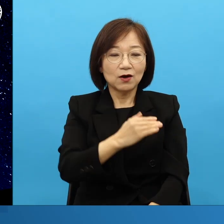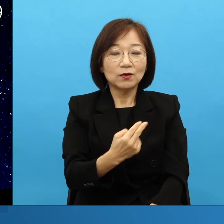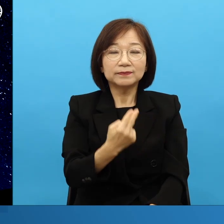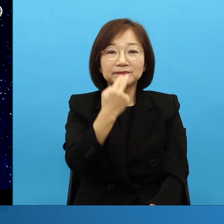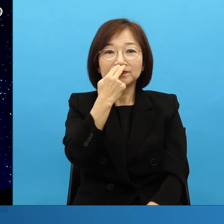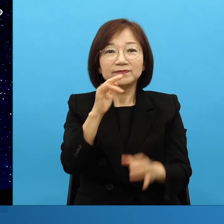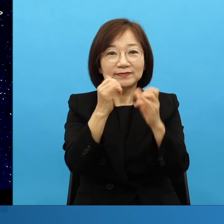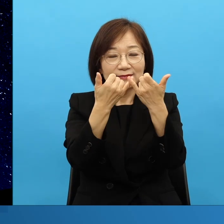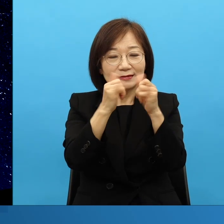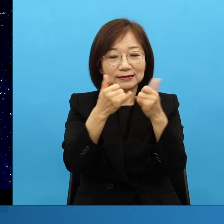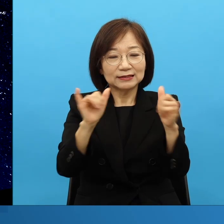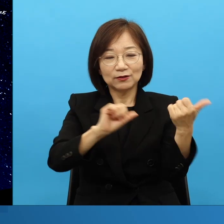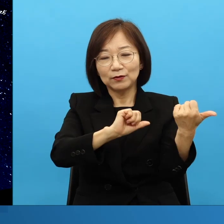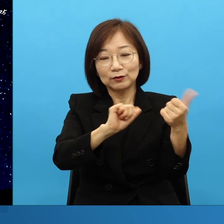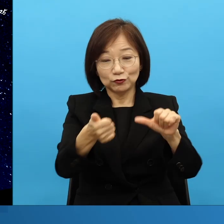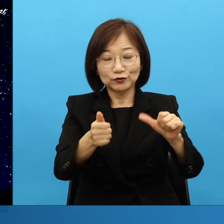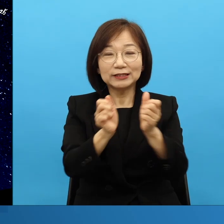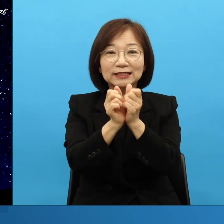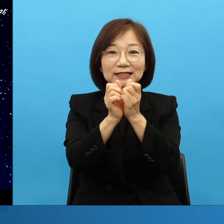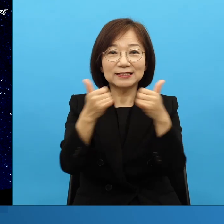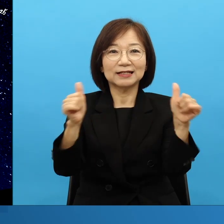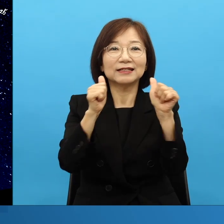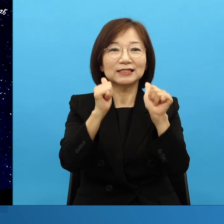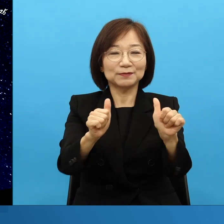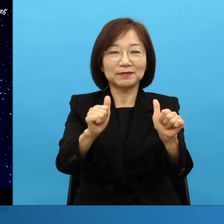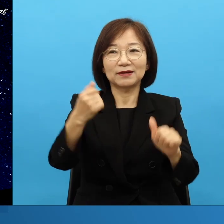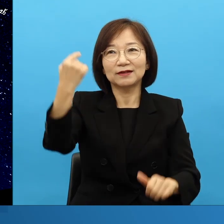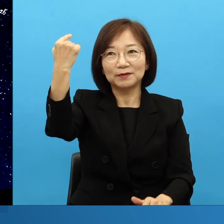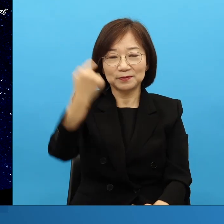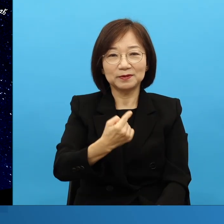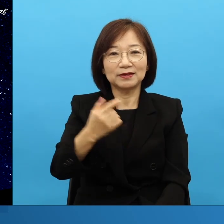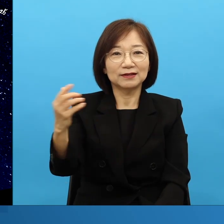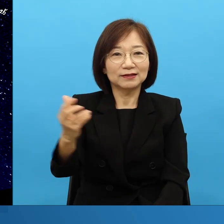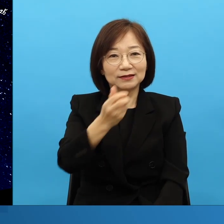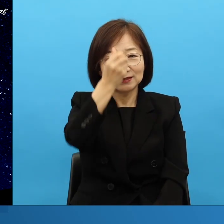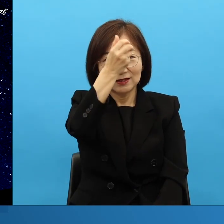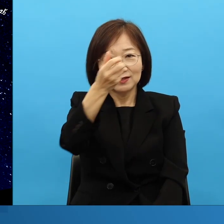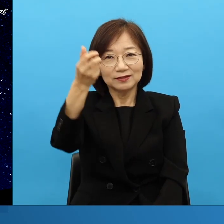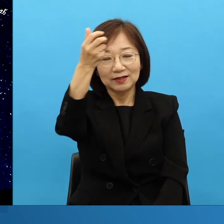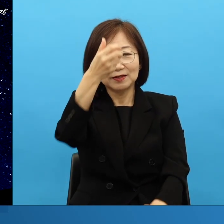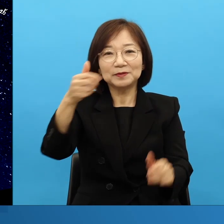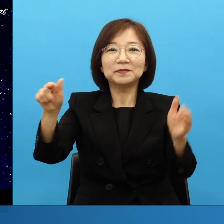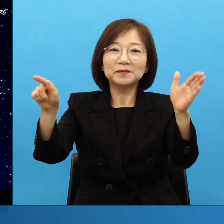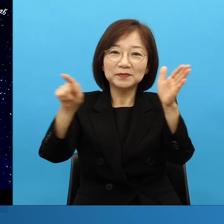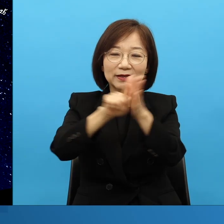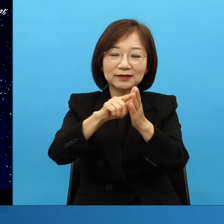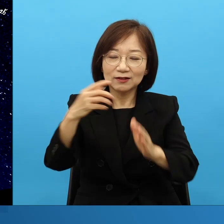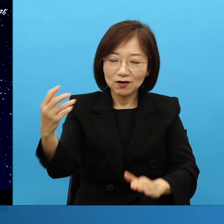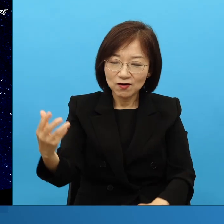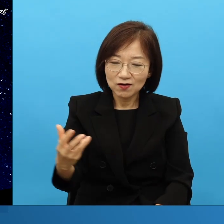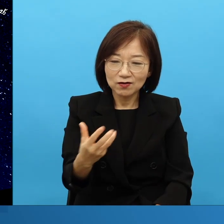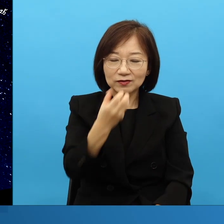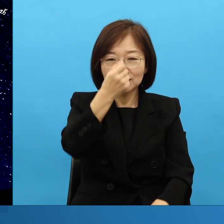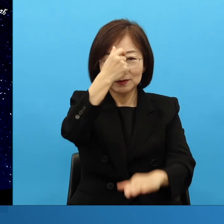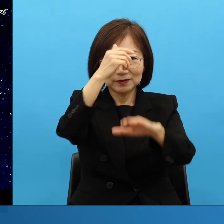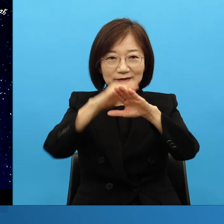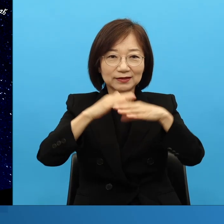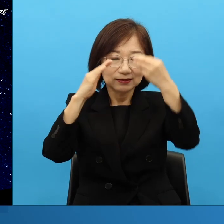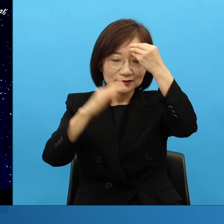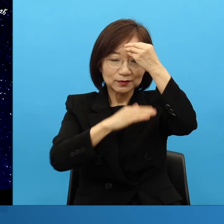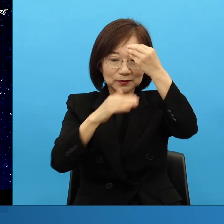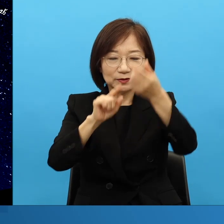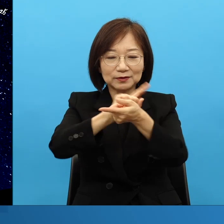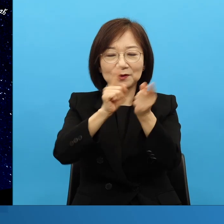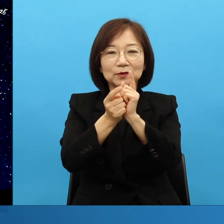계시다가 저리로서 산자와 죽은 자를 심판하러 오시리라. 성령을 믿사오며 거룩한